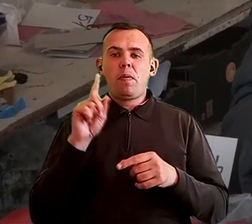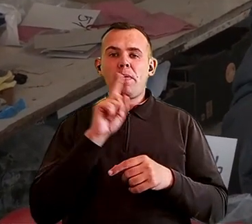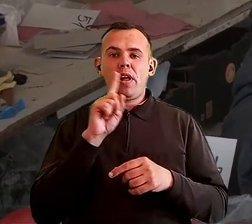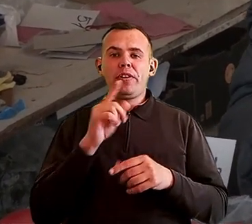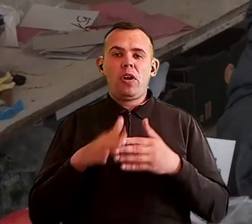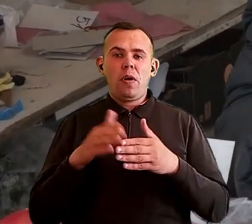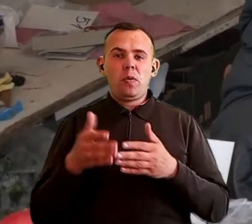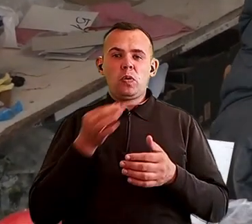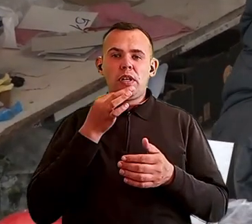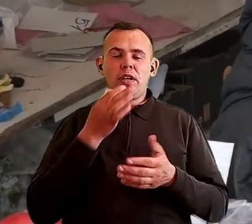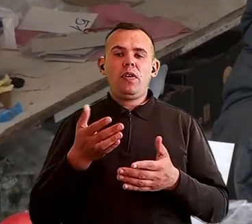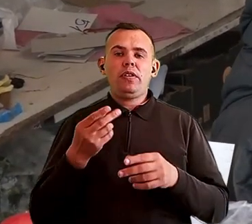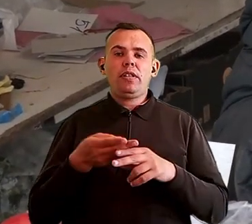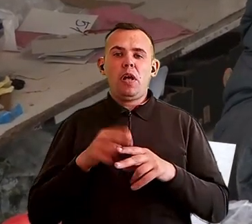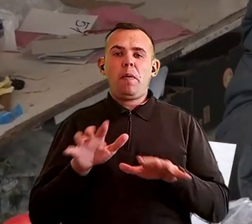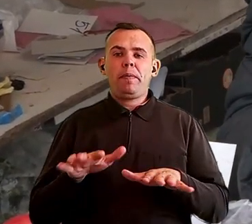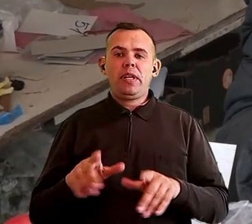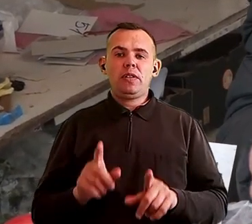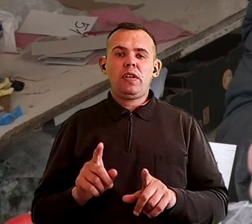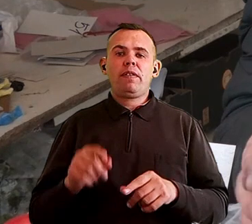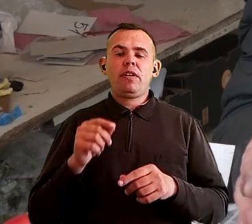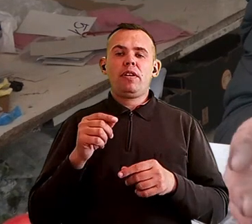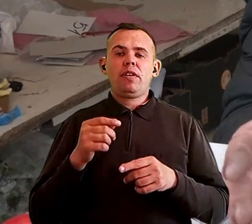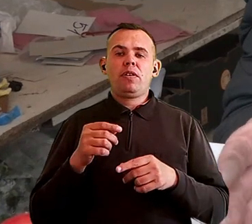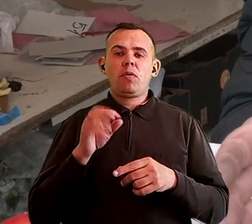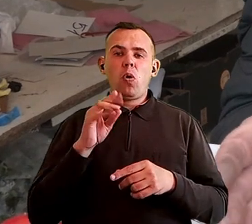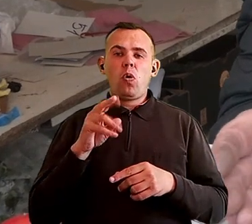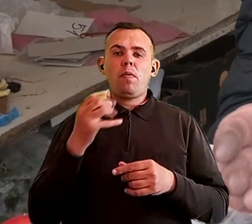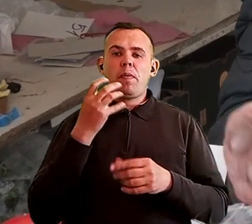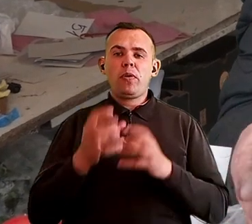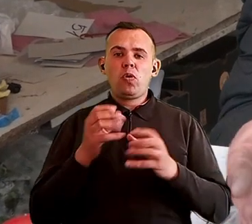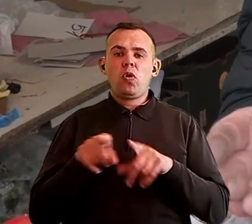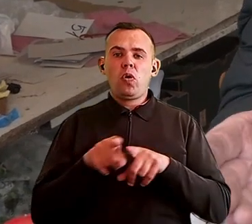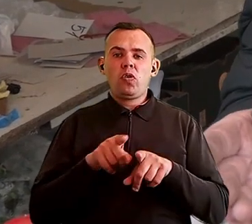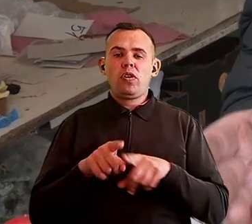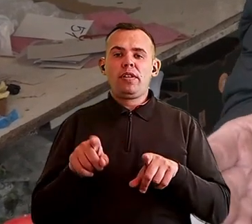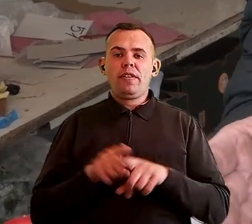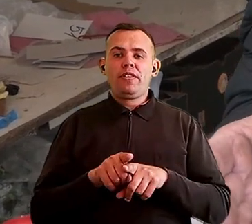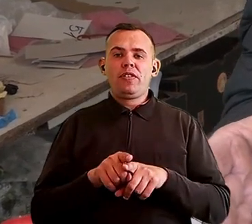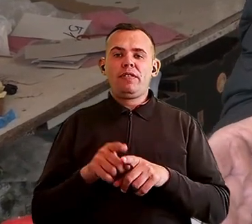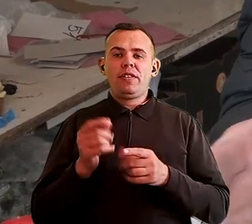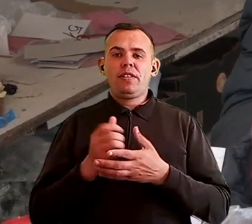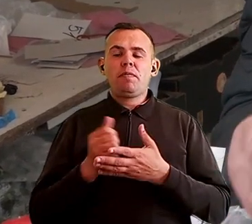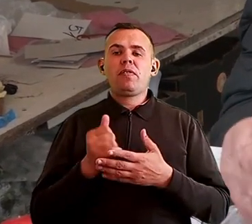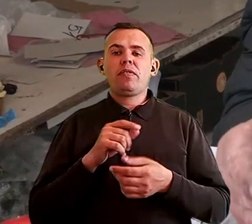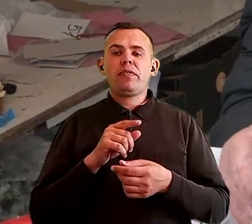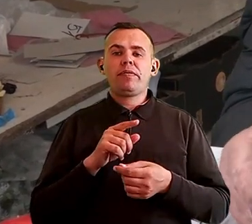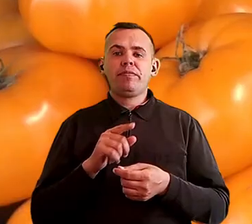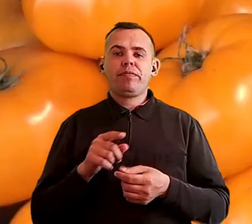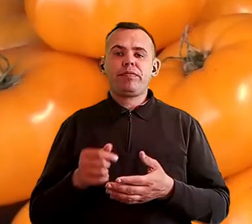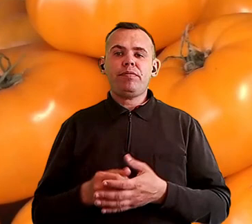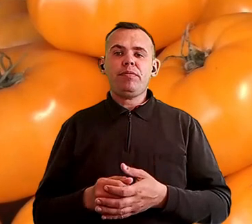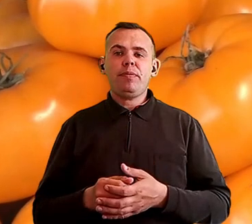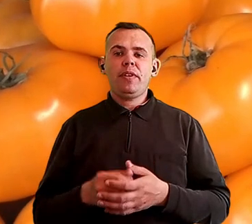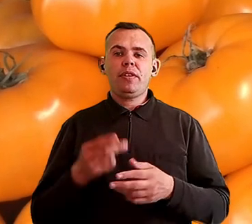це місцева, брокколі, все, помідорчики, огірочки наші підуть десь після Пасхи. Ми їх топимо зараз, це те, що наше.